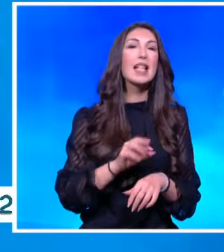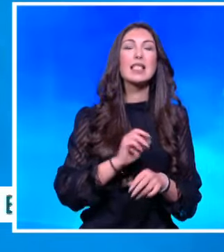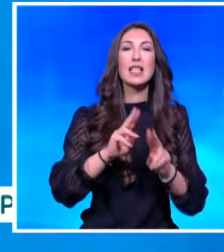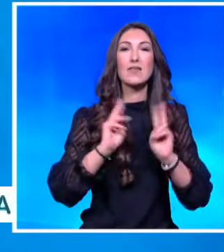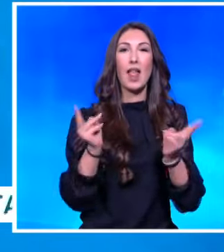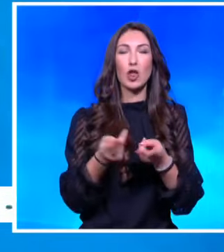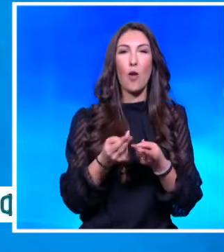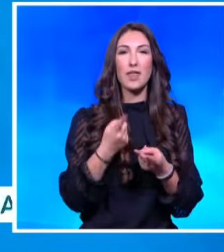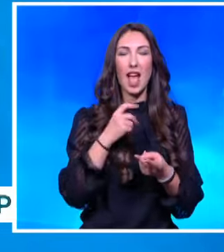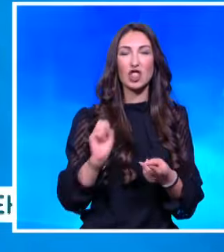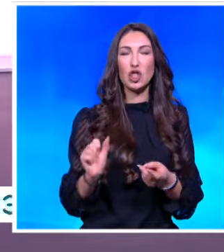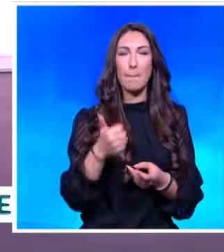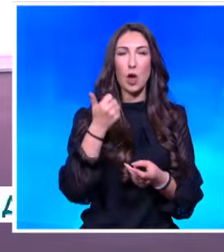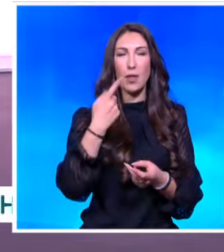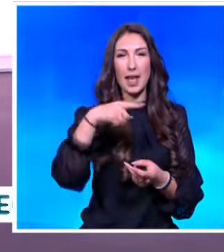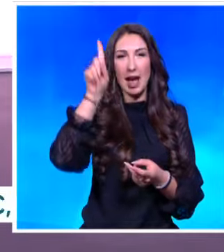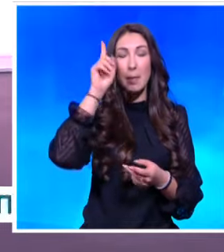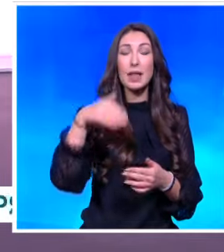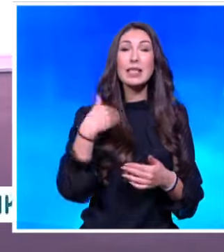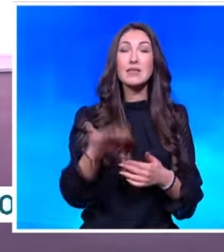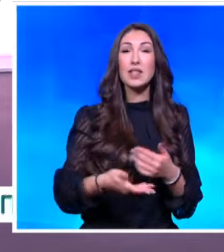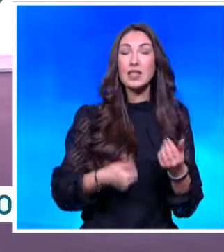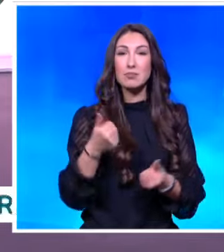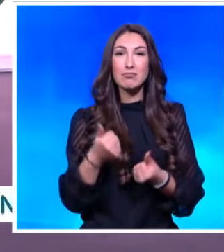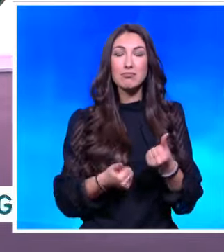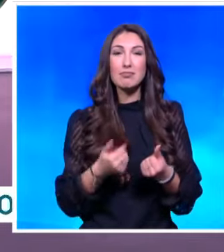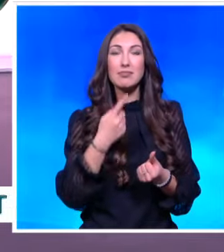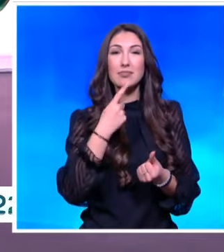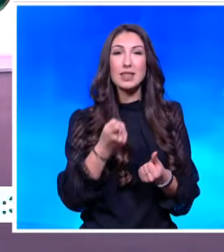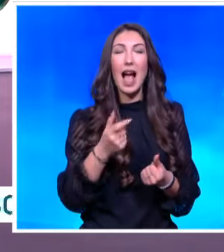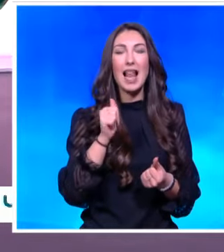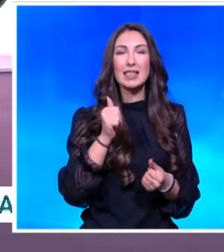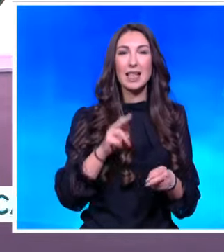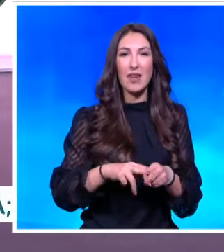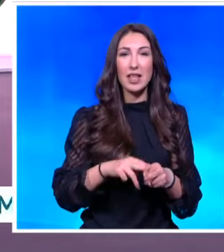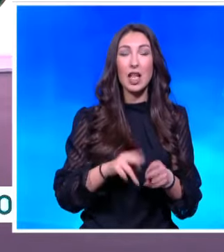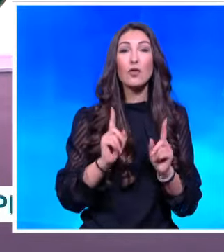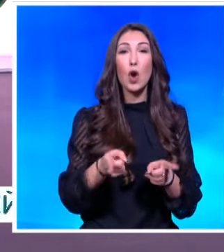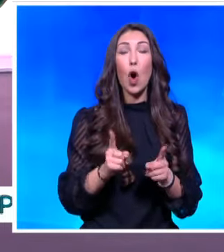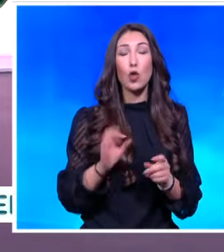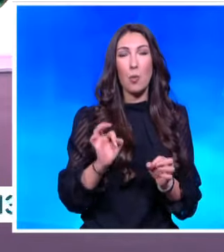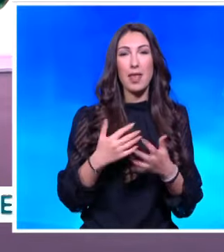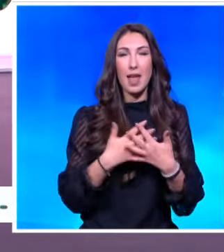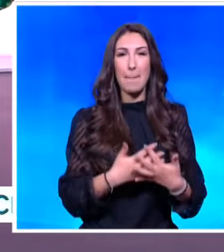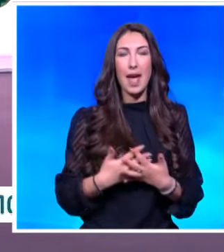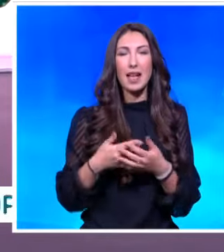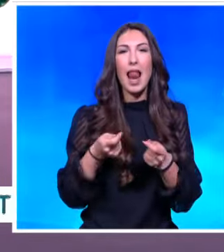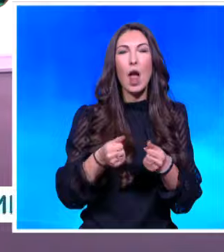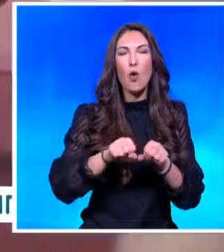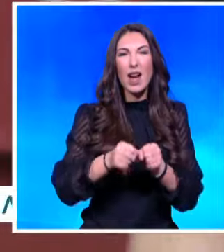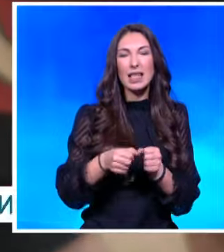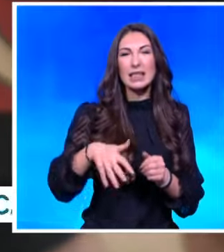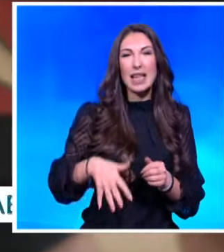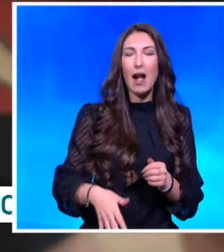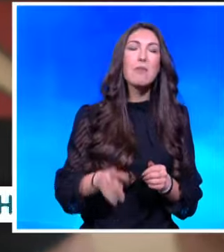световния шампион Германия. Извън състава е голямата звезда народния баскетбол Александър Везенков, който е в щатите и лекува травма. В